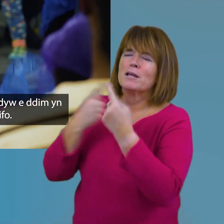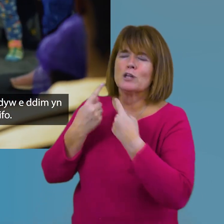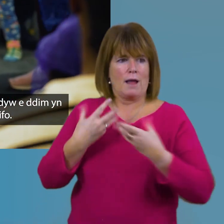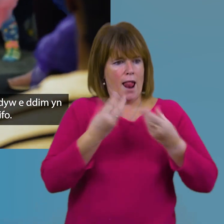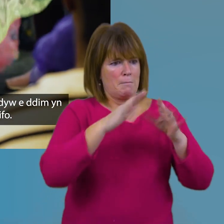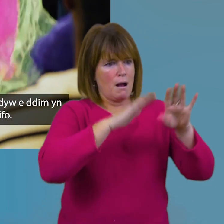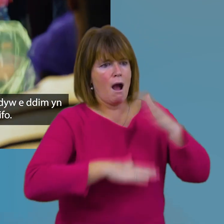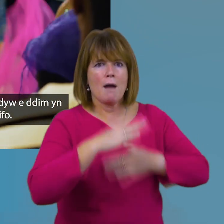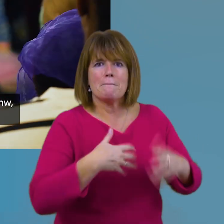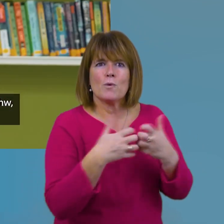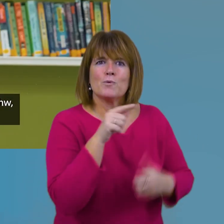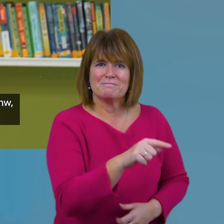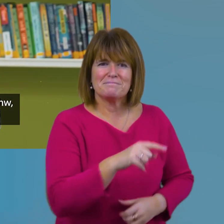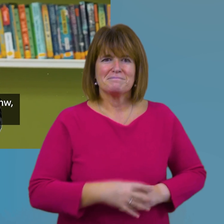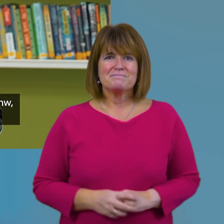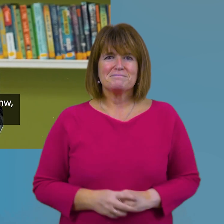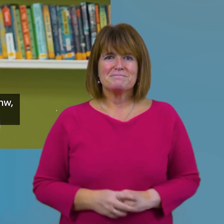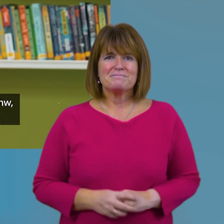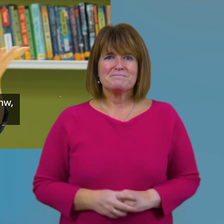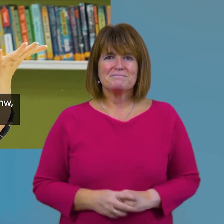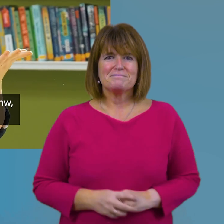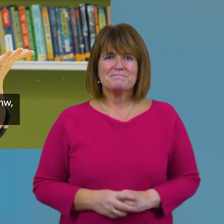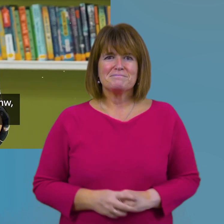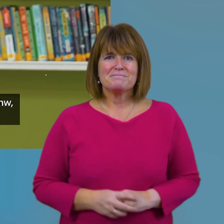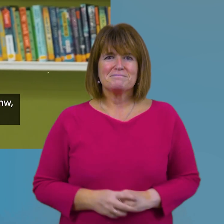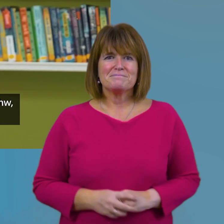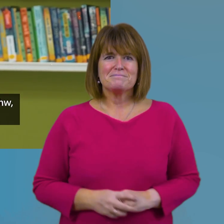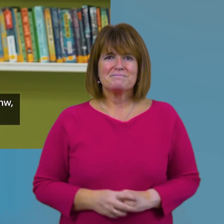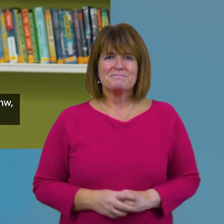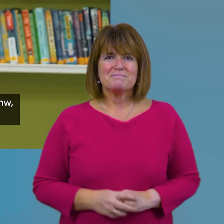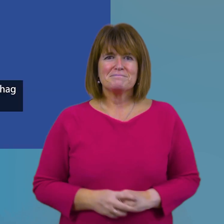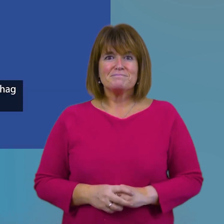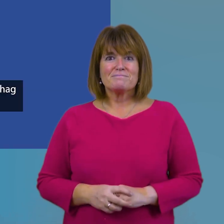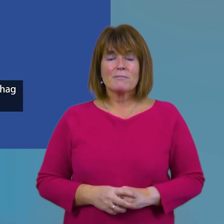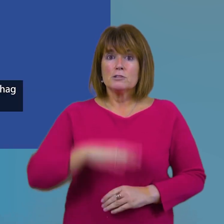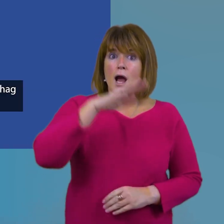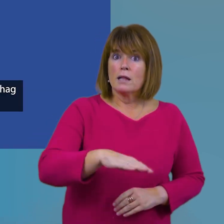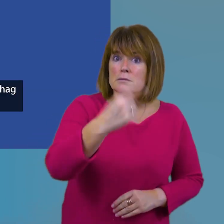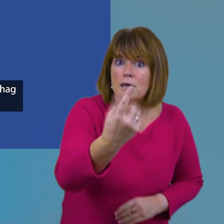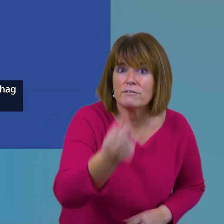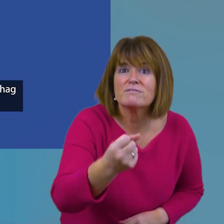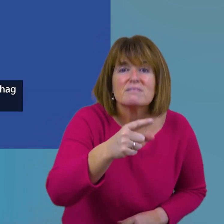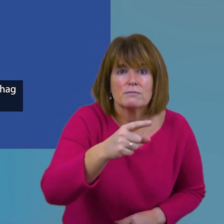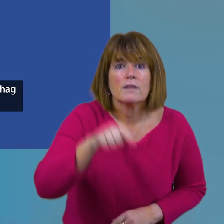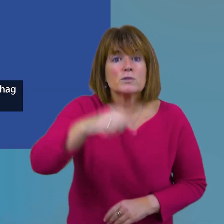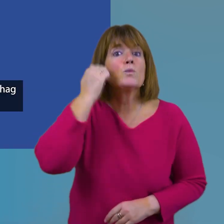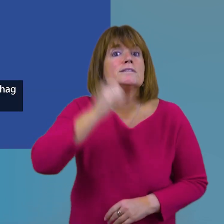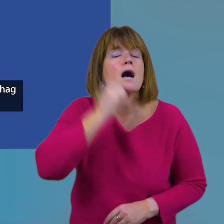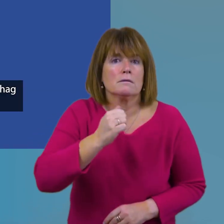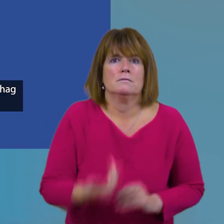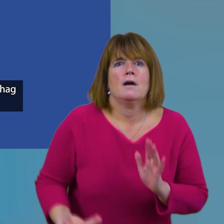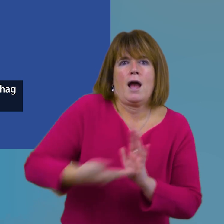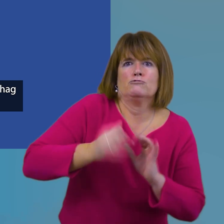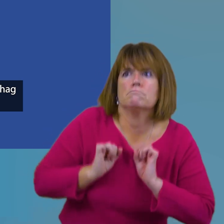unrhyw uniwed iddyn nhw, dwi'n mynd yn brifo, mae jyst yn mynd i fod yn rhywbeth sy'n amddiffyn nhw ac yn helpu nhw i deimlo'n well. Rhowch haen ychwanegol o amddiffyniad